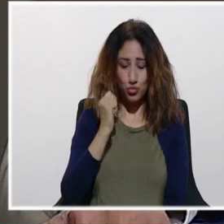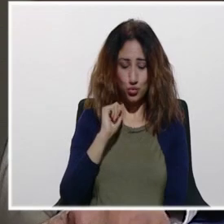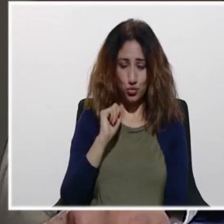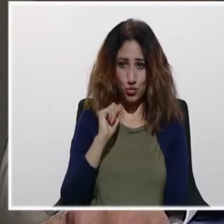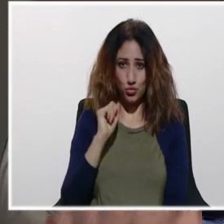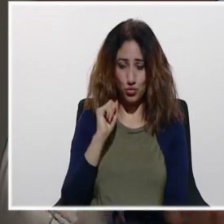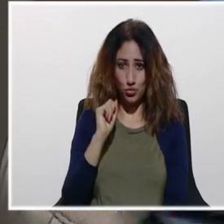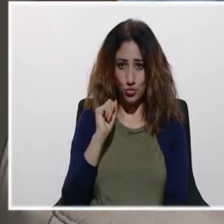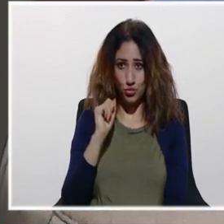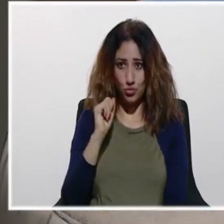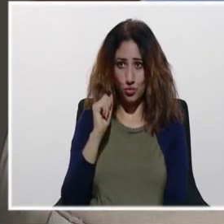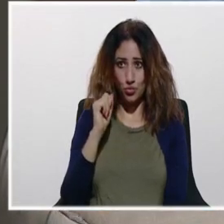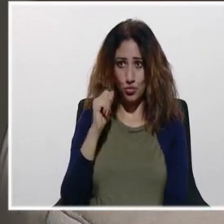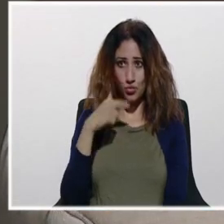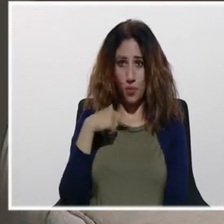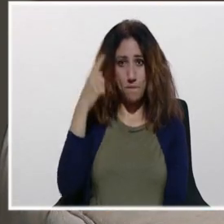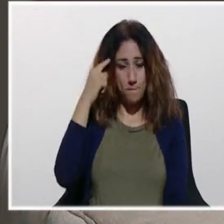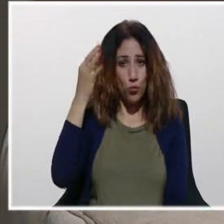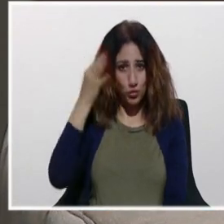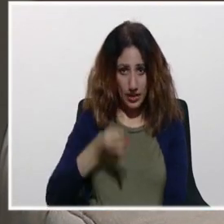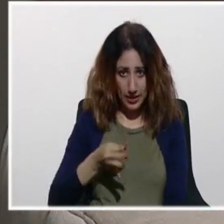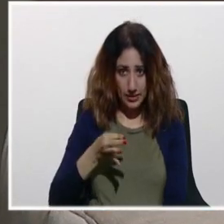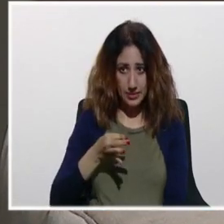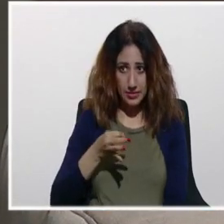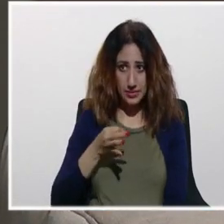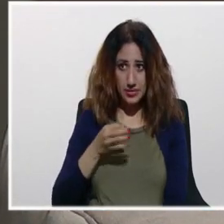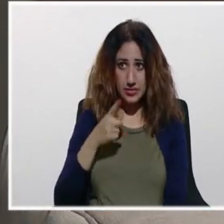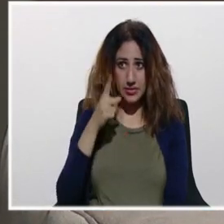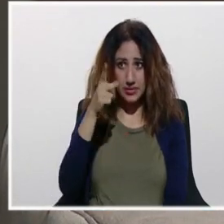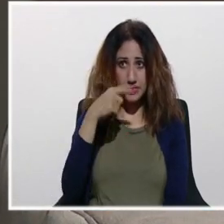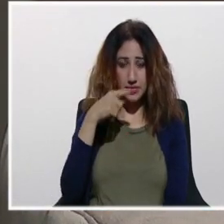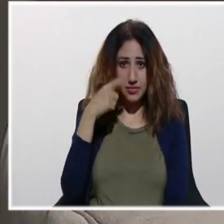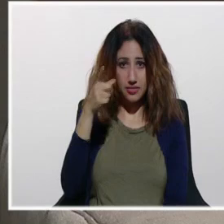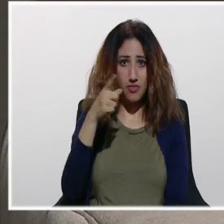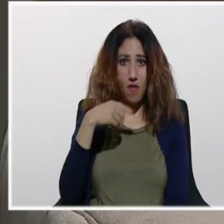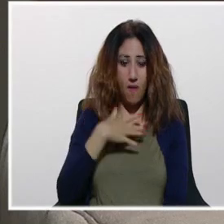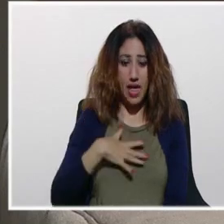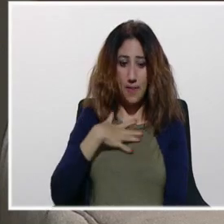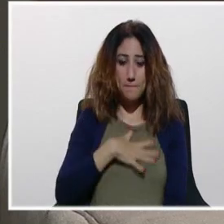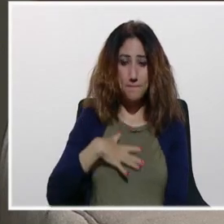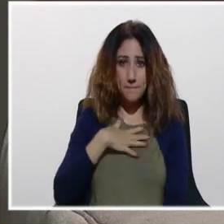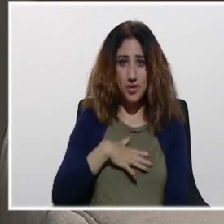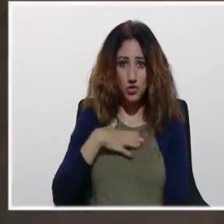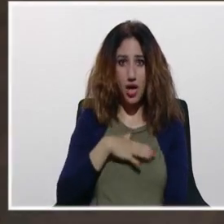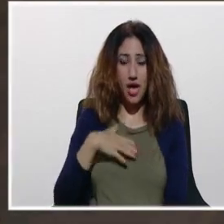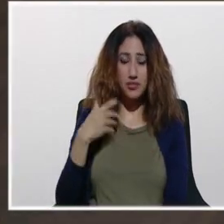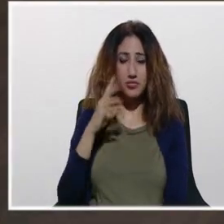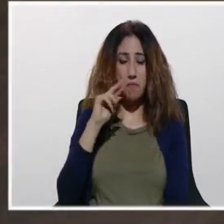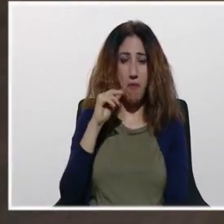يعني ازعم او متاكد طبعا ان هو عنده العاطفه عاليه جدا واحسسه مرهفه جدا.